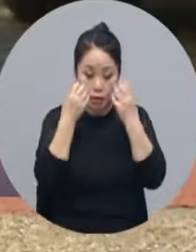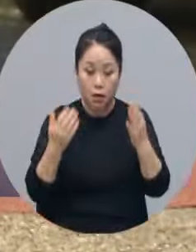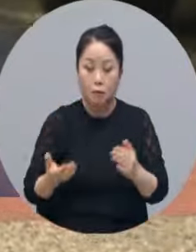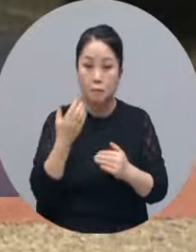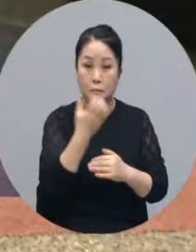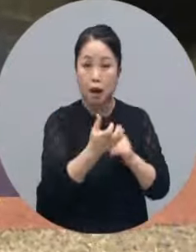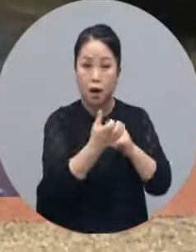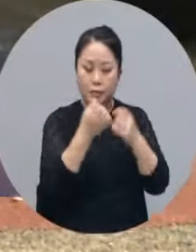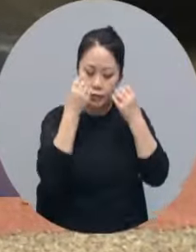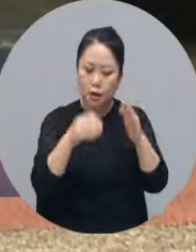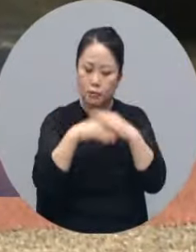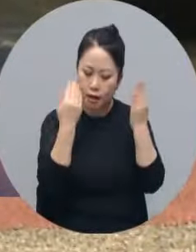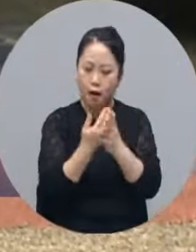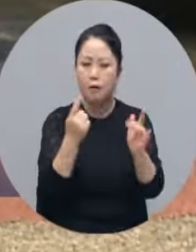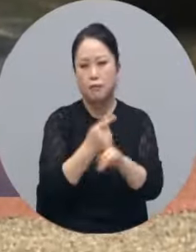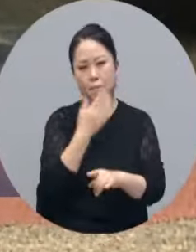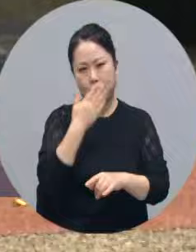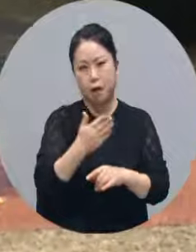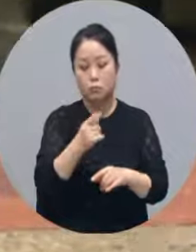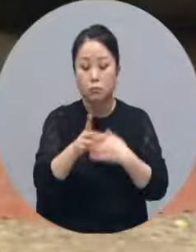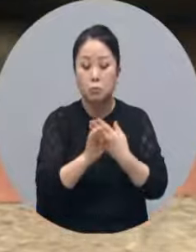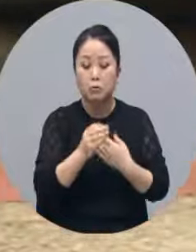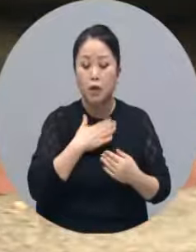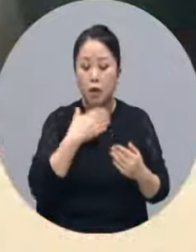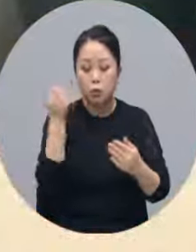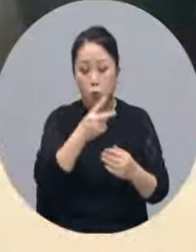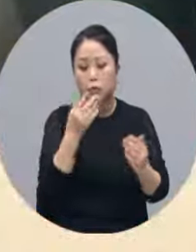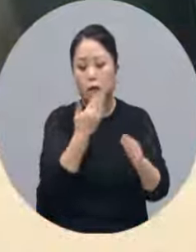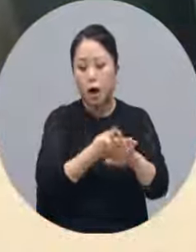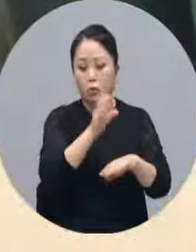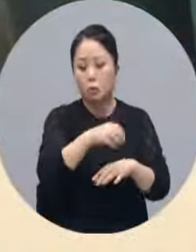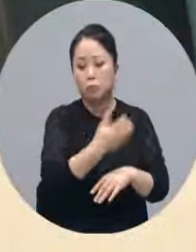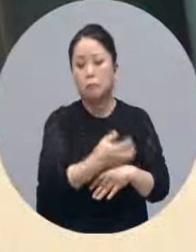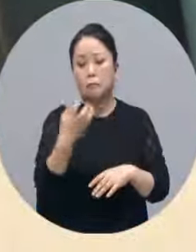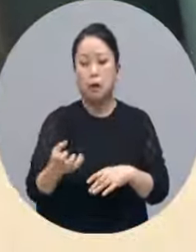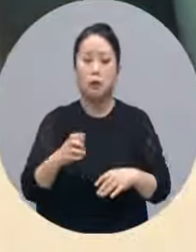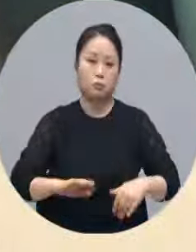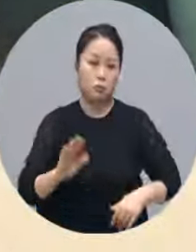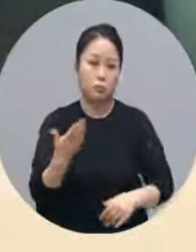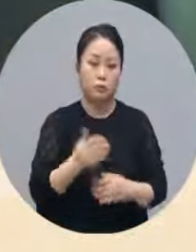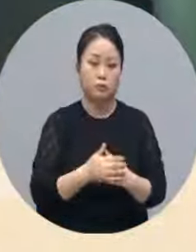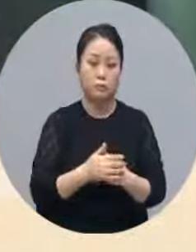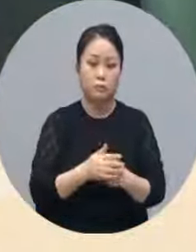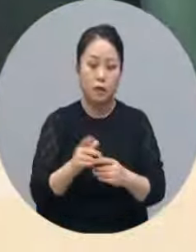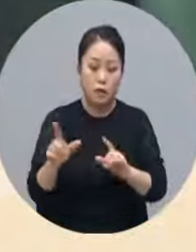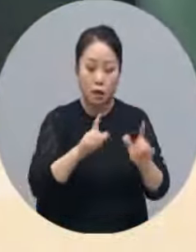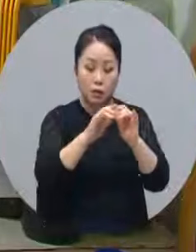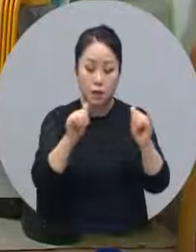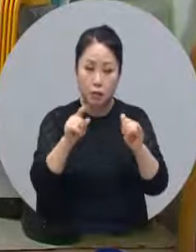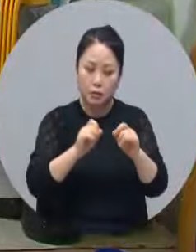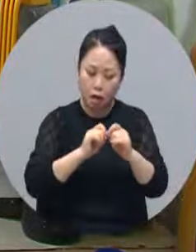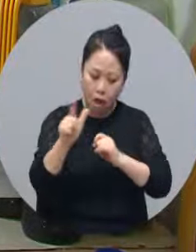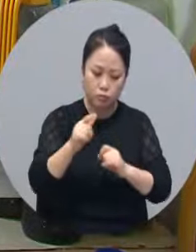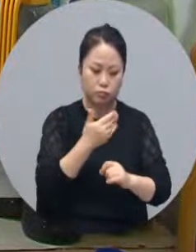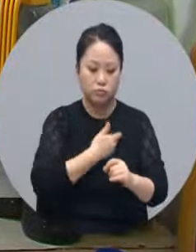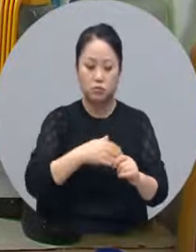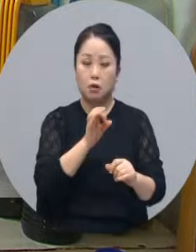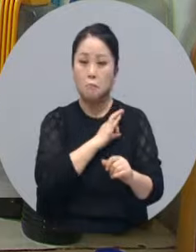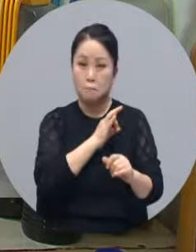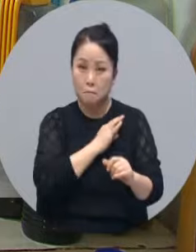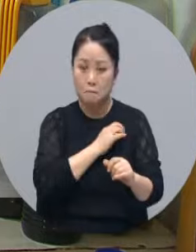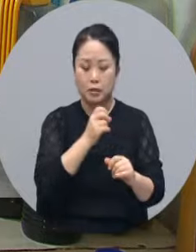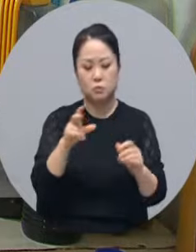사는다 하지만 나가야 된다 그러면. 입주민 대다수는 기초생활수급자나 장애인 등 형편이 어려운 주거